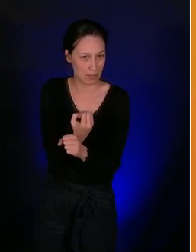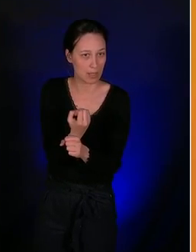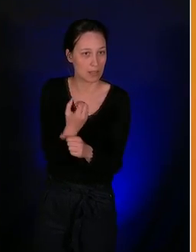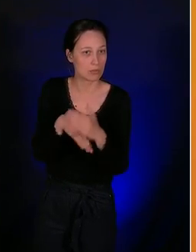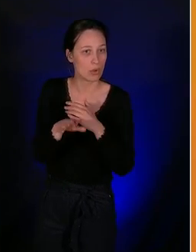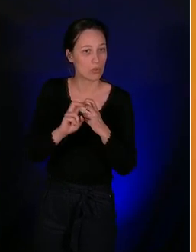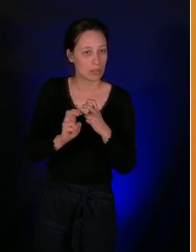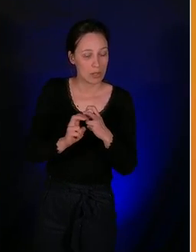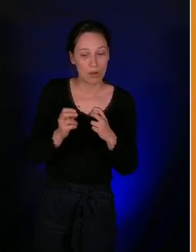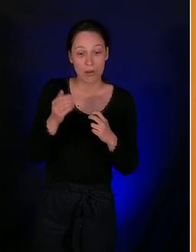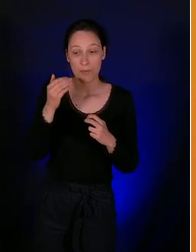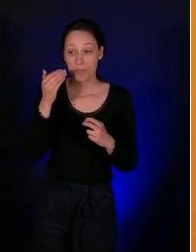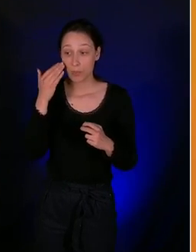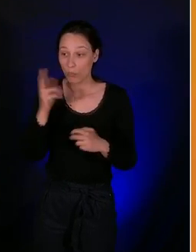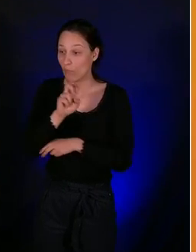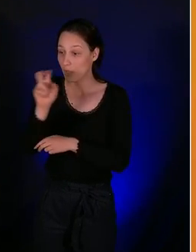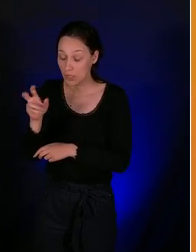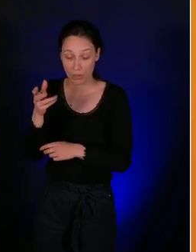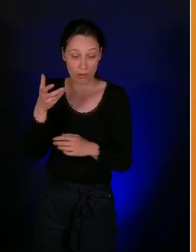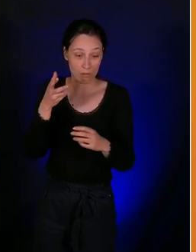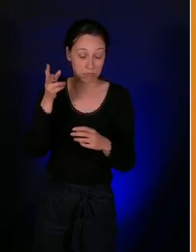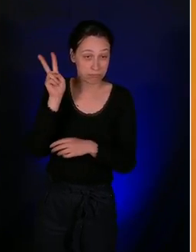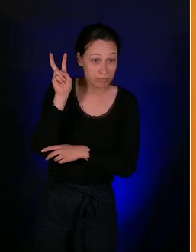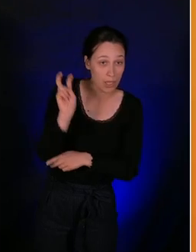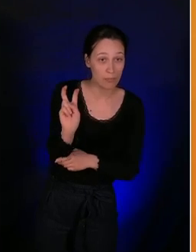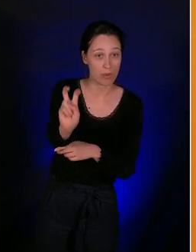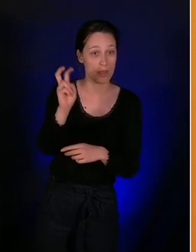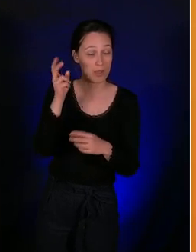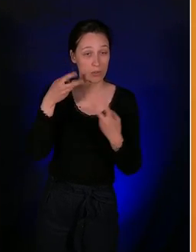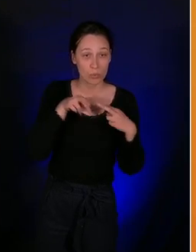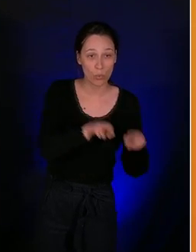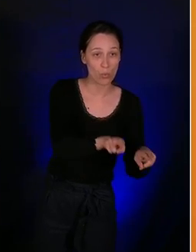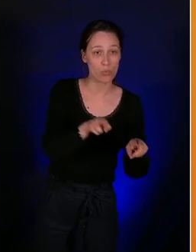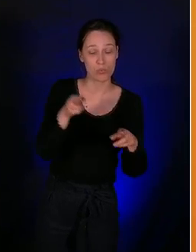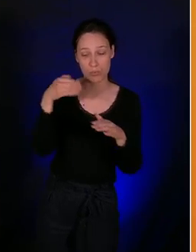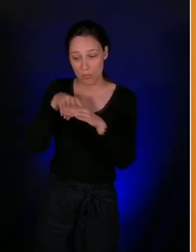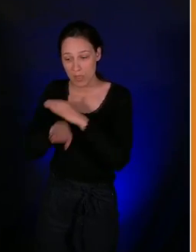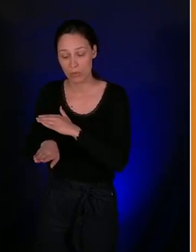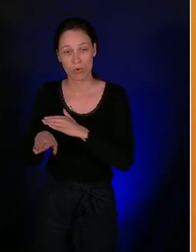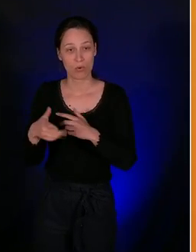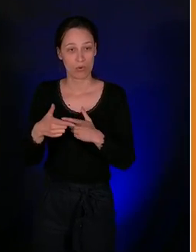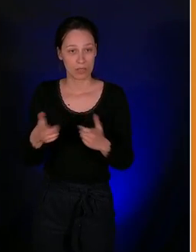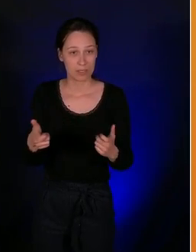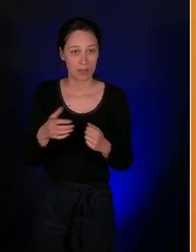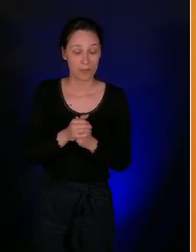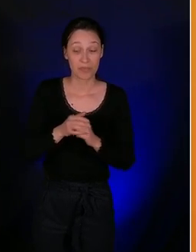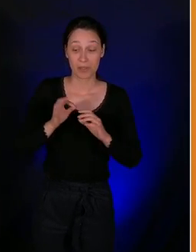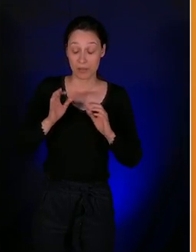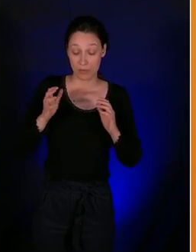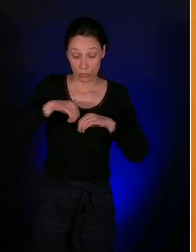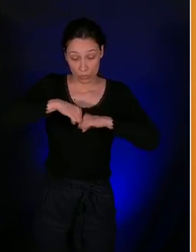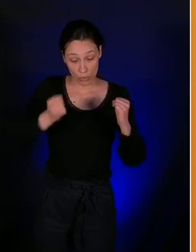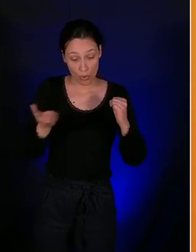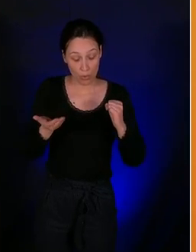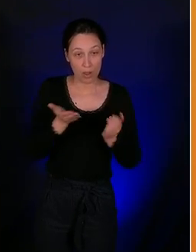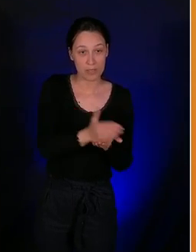route, tramway et métro, d'un haut niveau social autour de 4 axes. Les salaires et la classification, le temps et